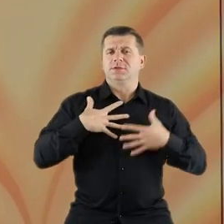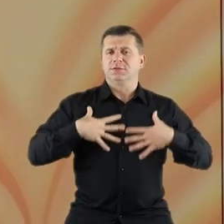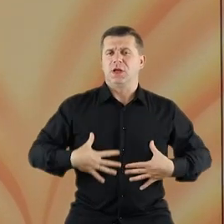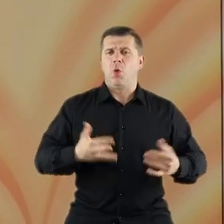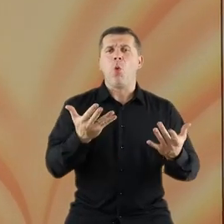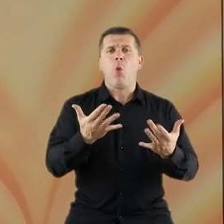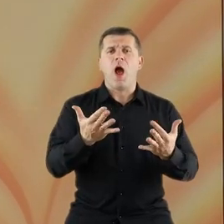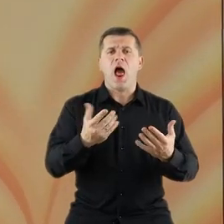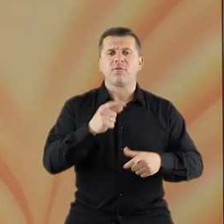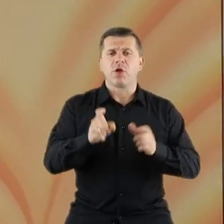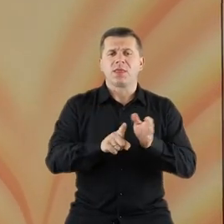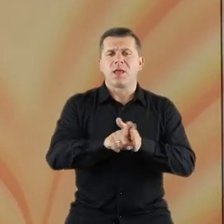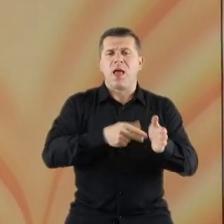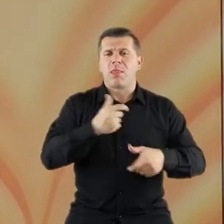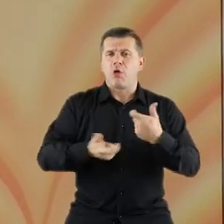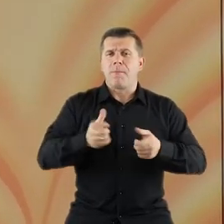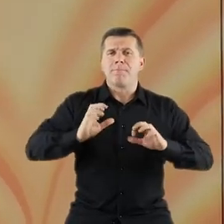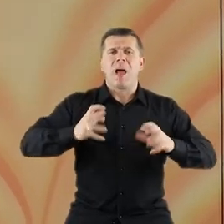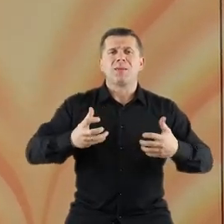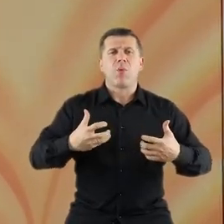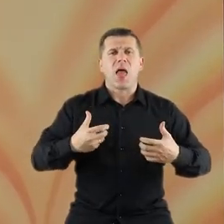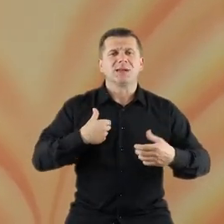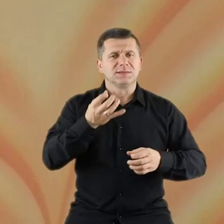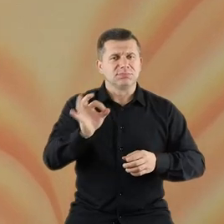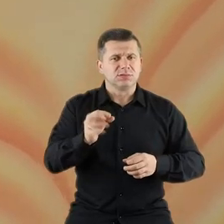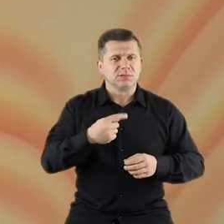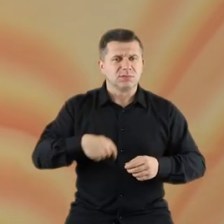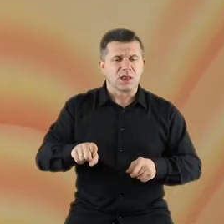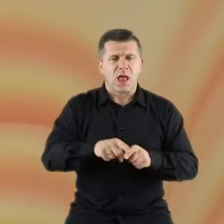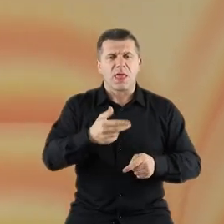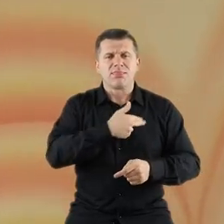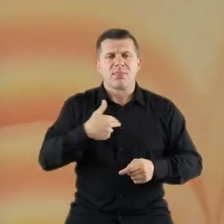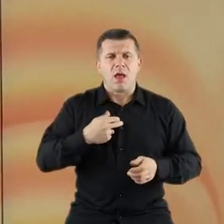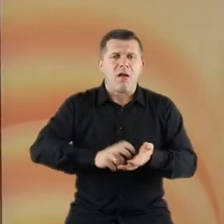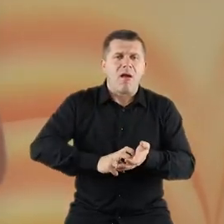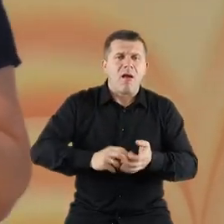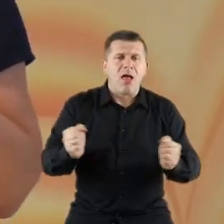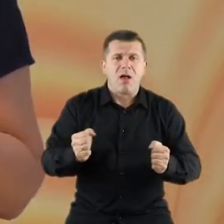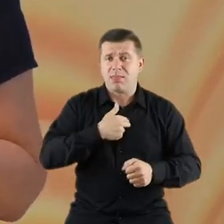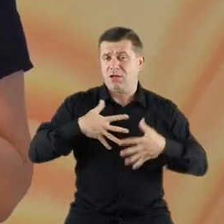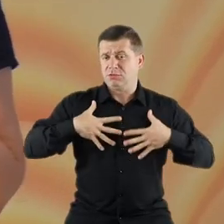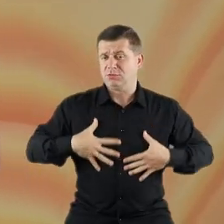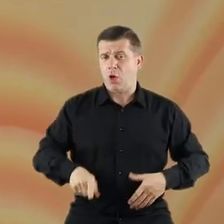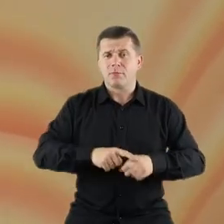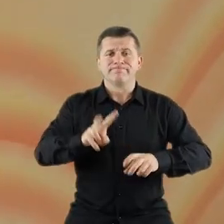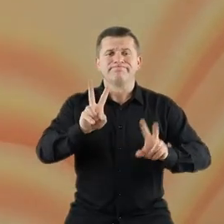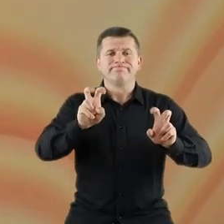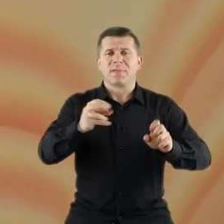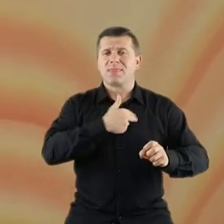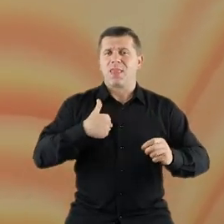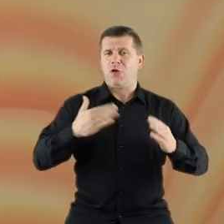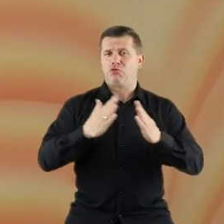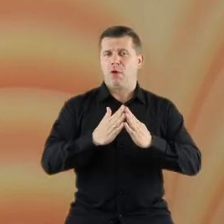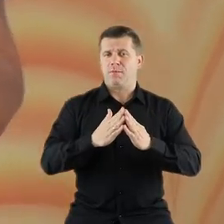ciała Dlatego bardzo łatwo nami manipulować łatwo manipulować naszymi lękami bo nasze ciało jest naszym domem